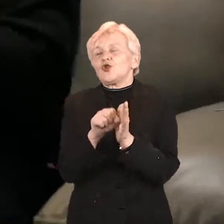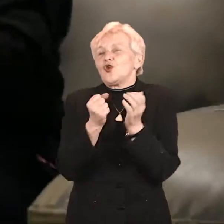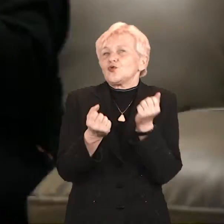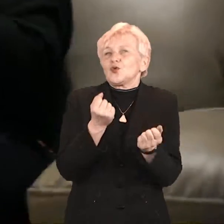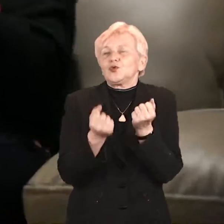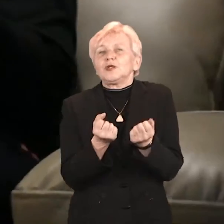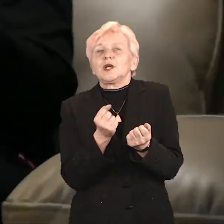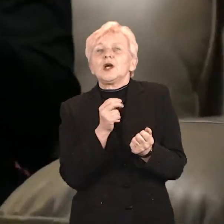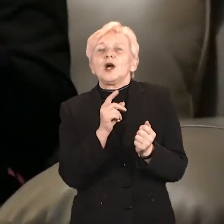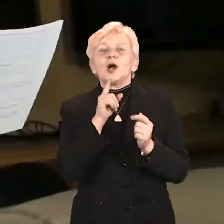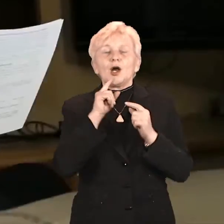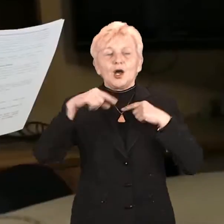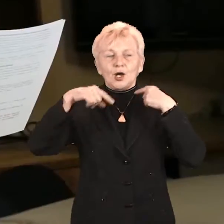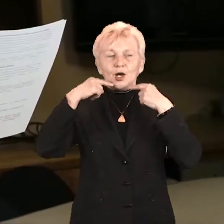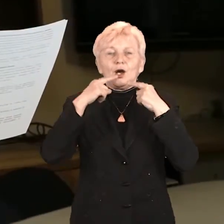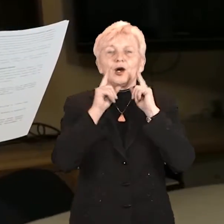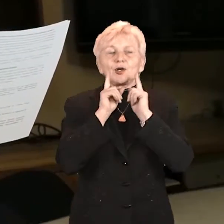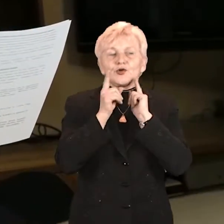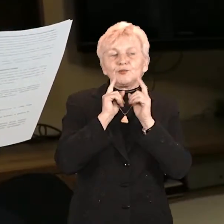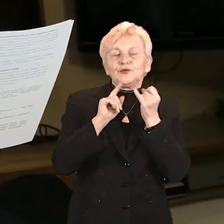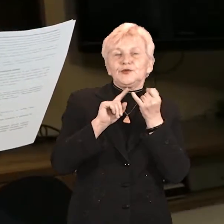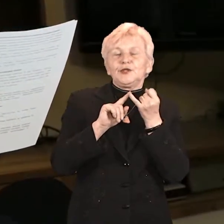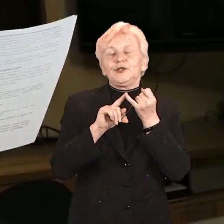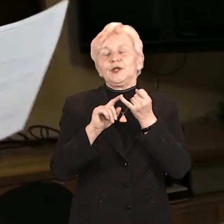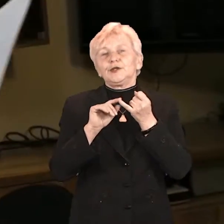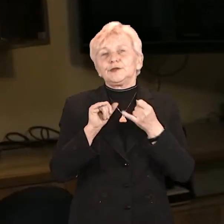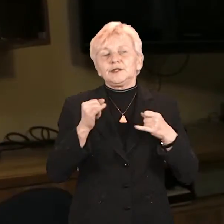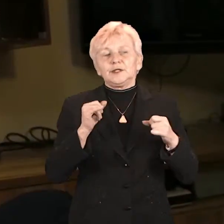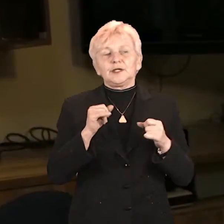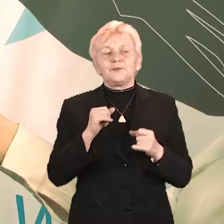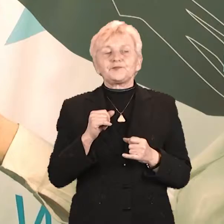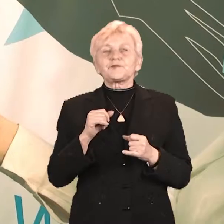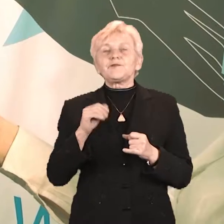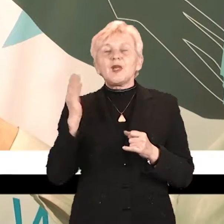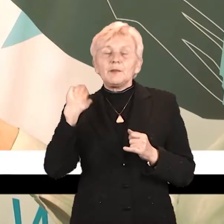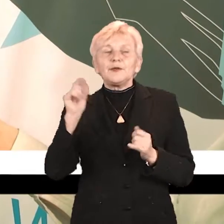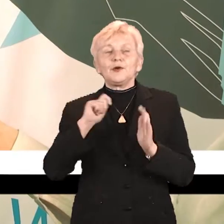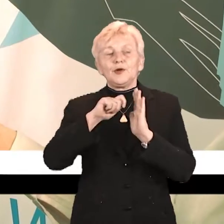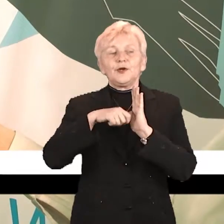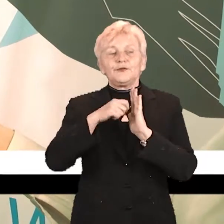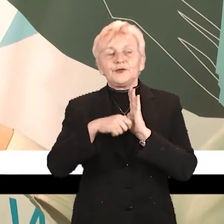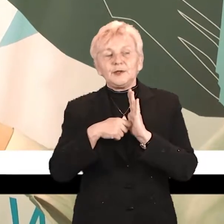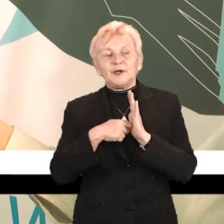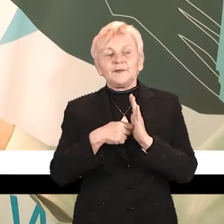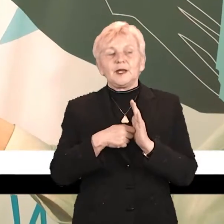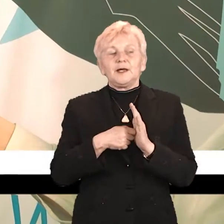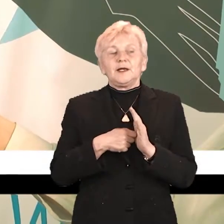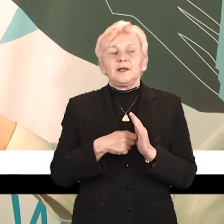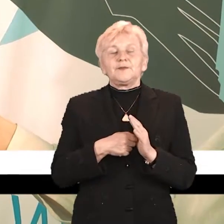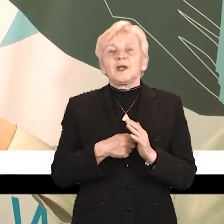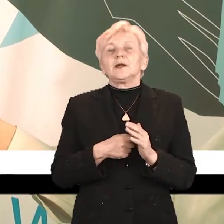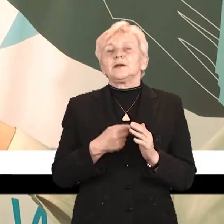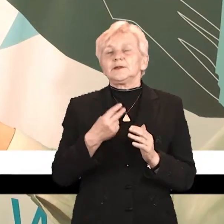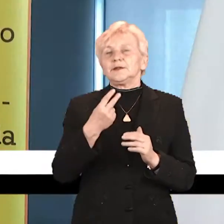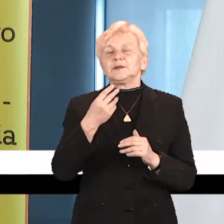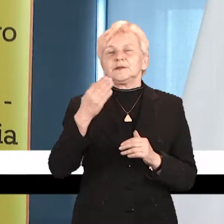rozmów, pomocne będą materiały dydaktyczne, poradniki i filmy edukacyjne. z doświadczeń moich wynika, że niejednokrotnie